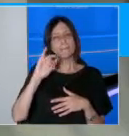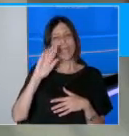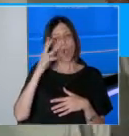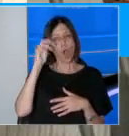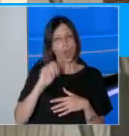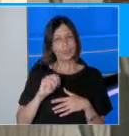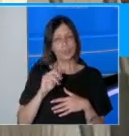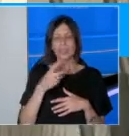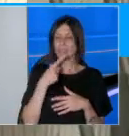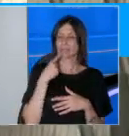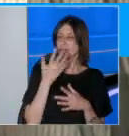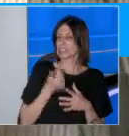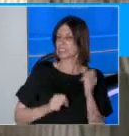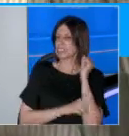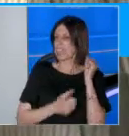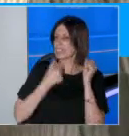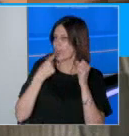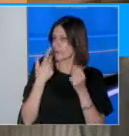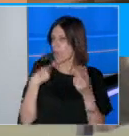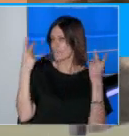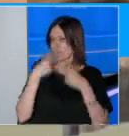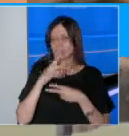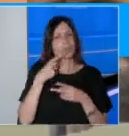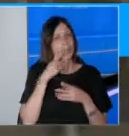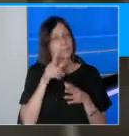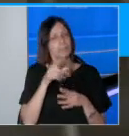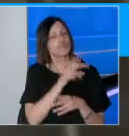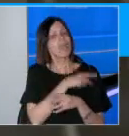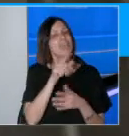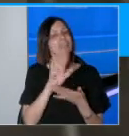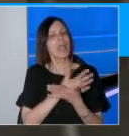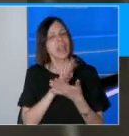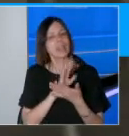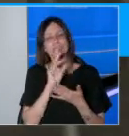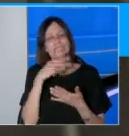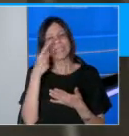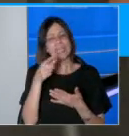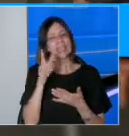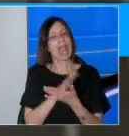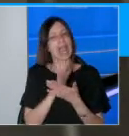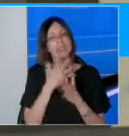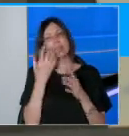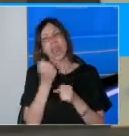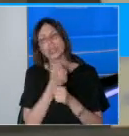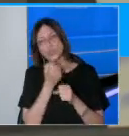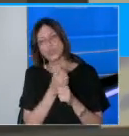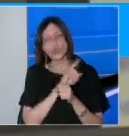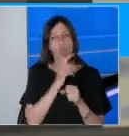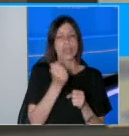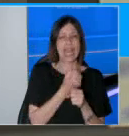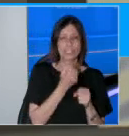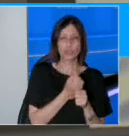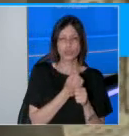השר. שאם המשטרה תחליט כך יהיה, המשטרה בסופו של דבר היא זו שתחליט אם יתקיים, לא יתקיים, מה